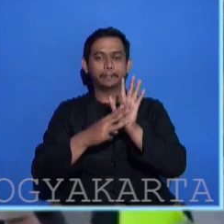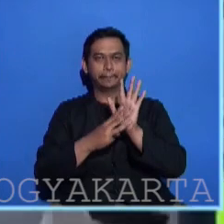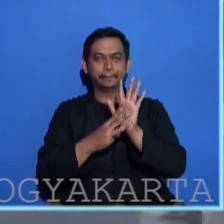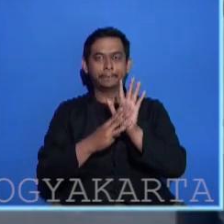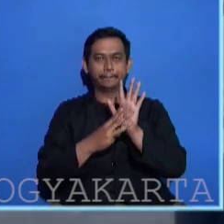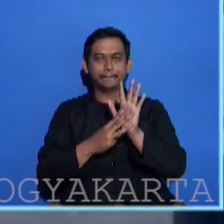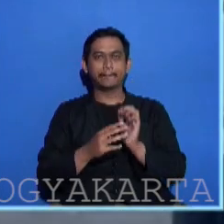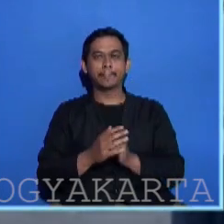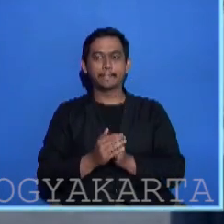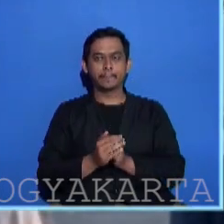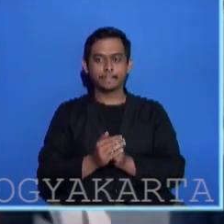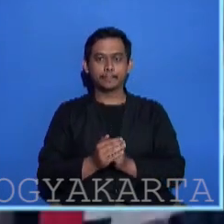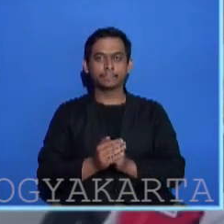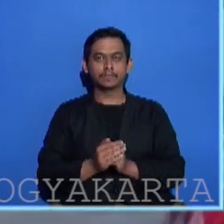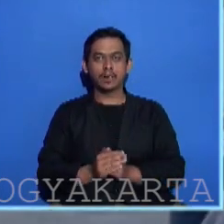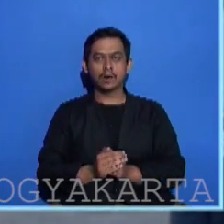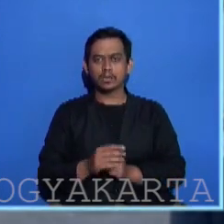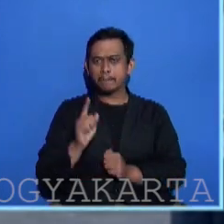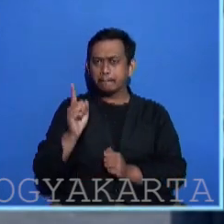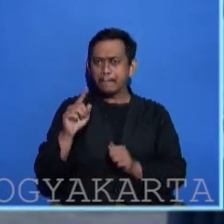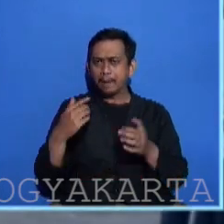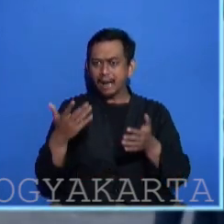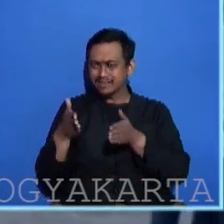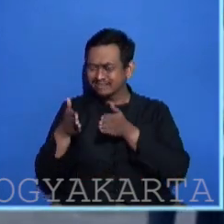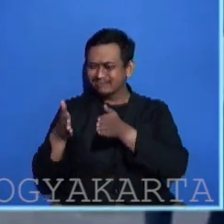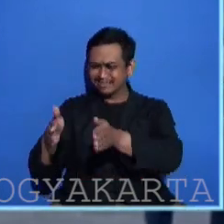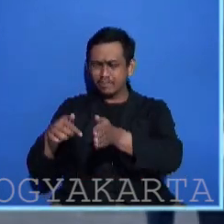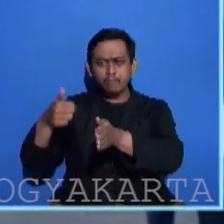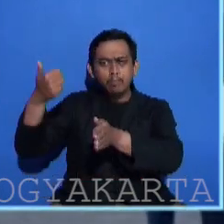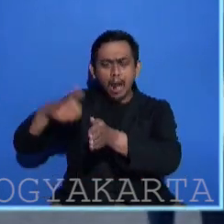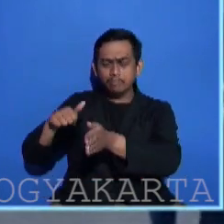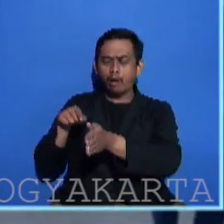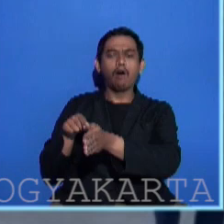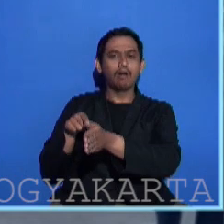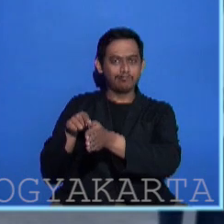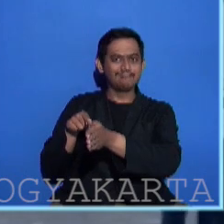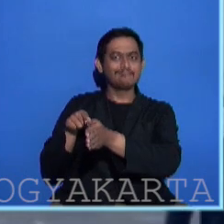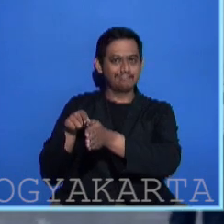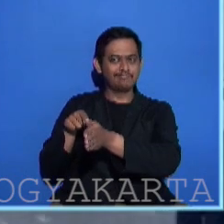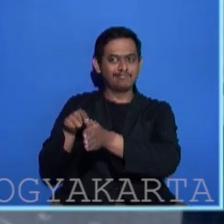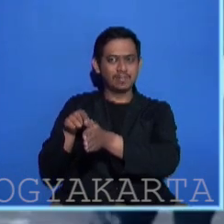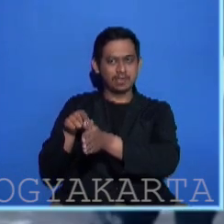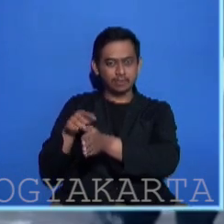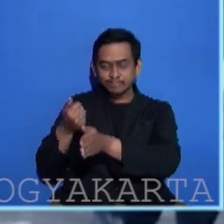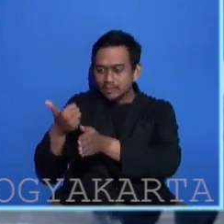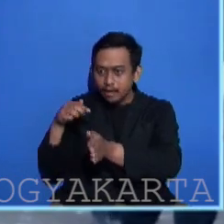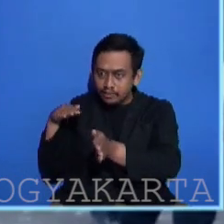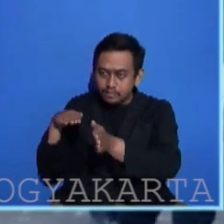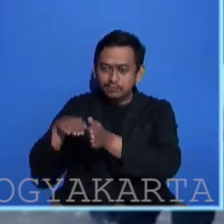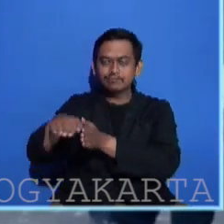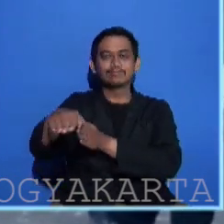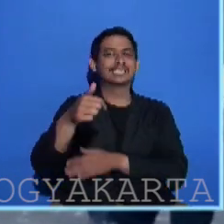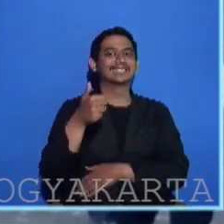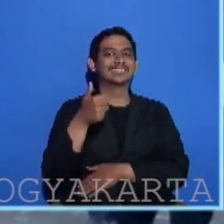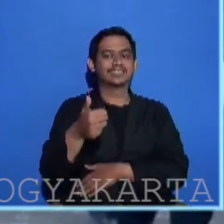nanti kan jalur baru itu nanti bisa nggak mau itu yang mau ke Klaten ataupun Solo ya nanti kami